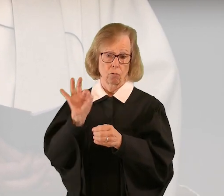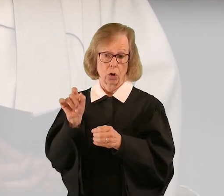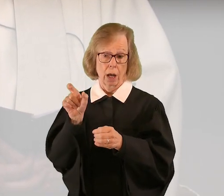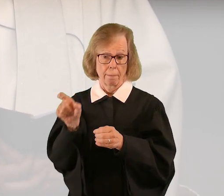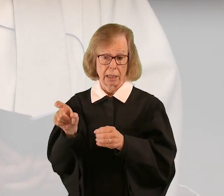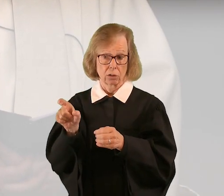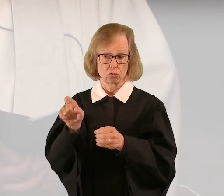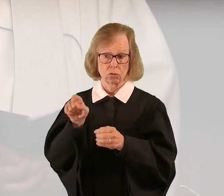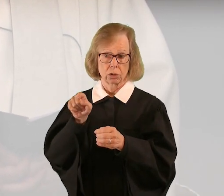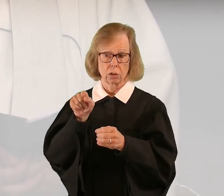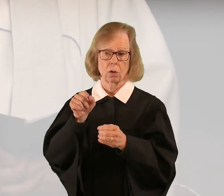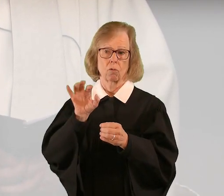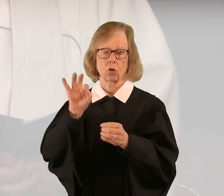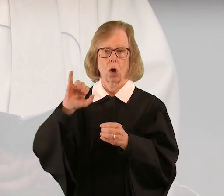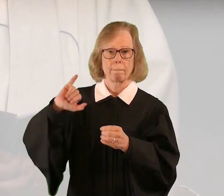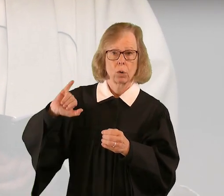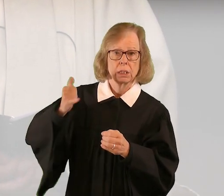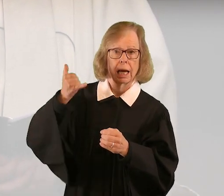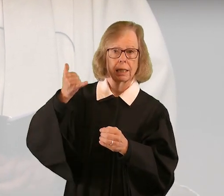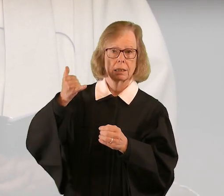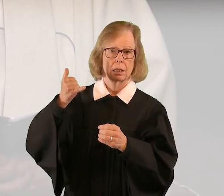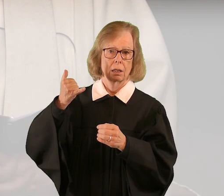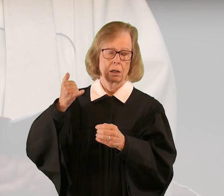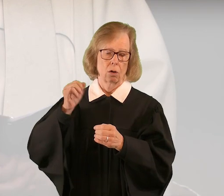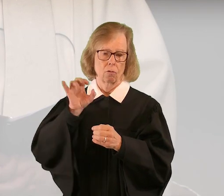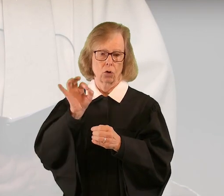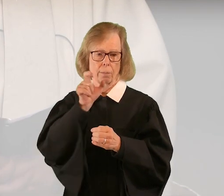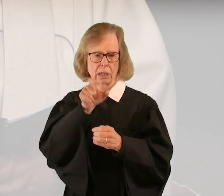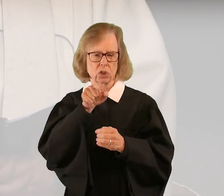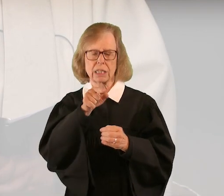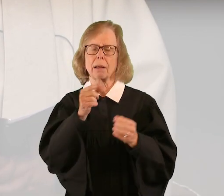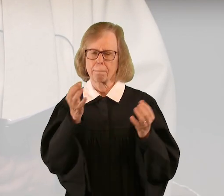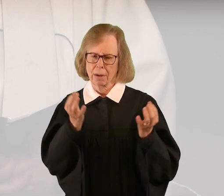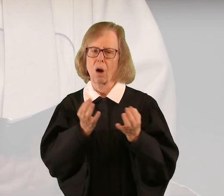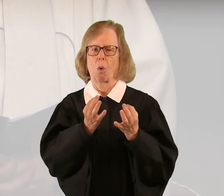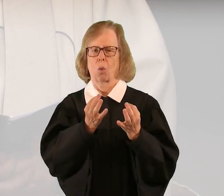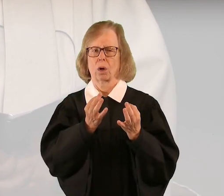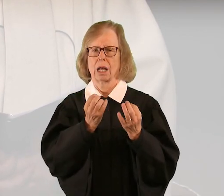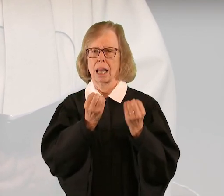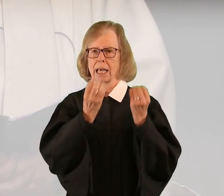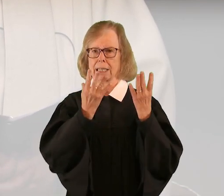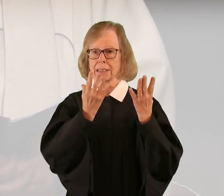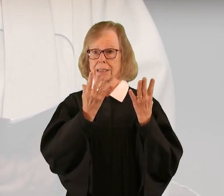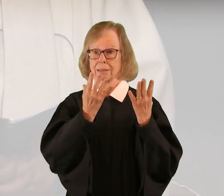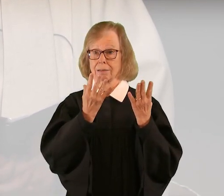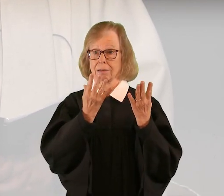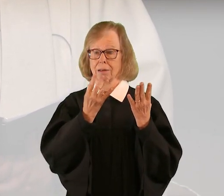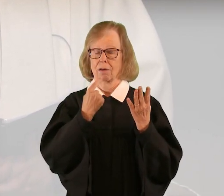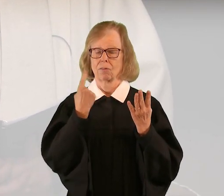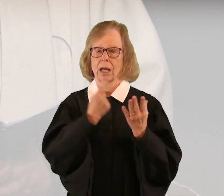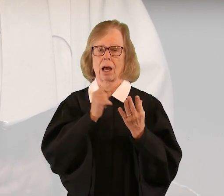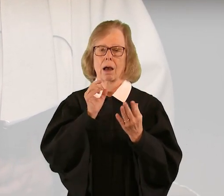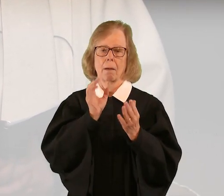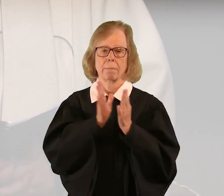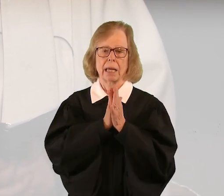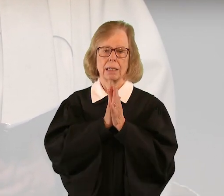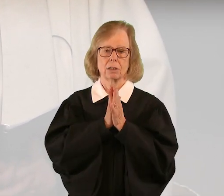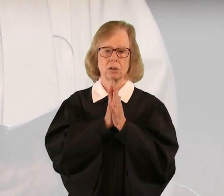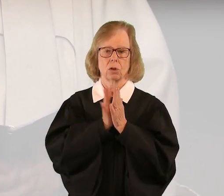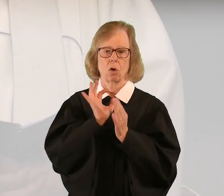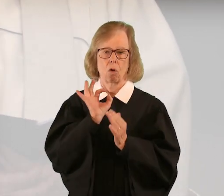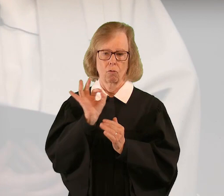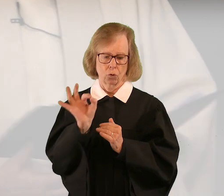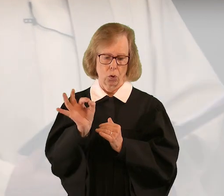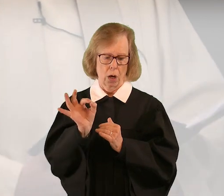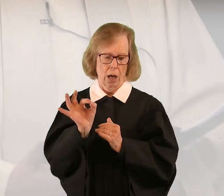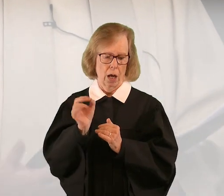für Projekte, für die, die es brauchen. Wir wollen Fürbitte halten und ich bitte die